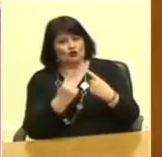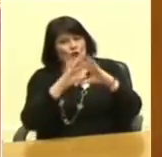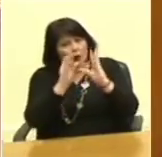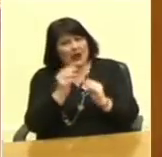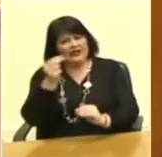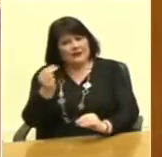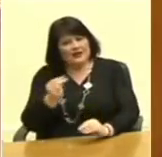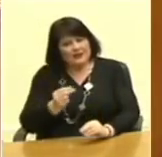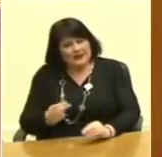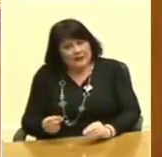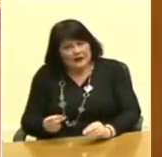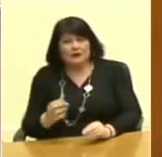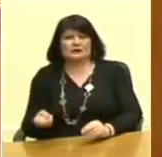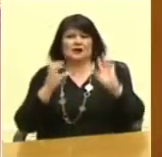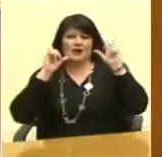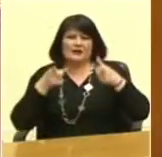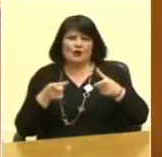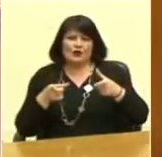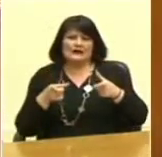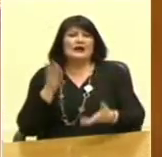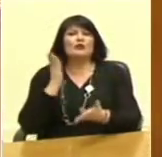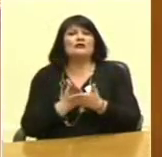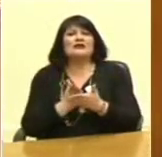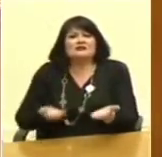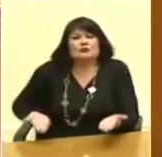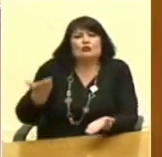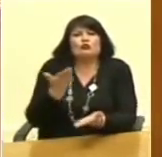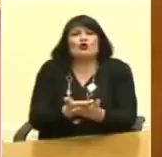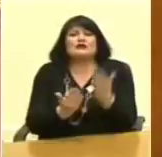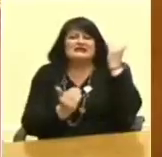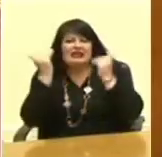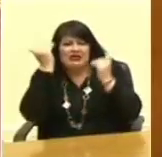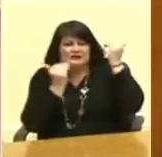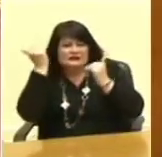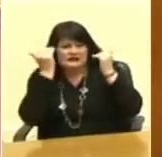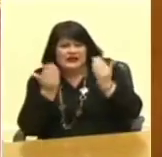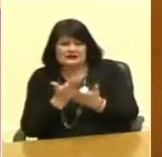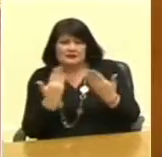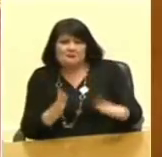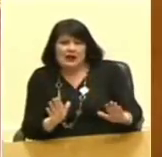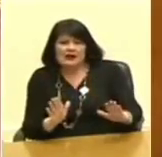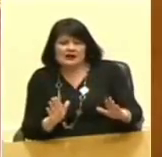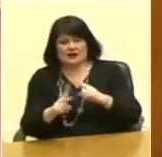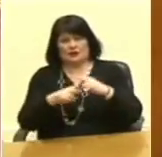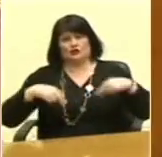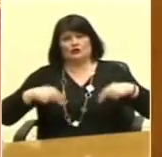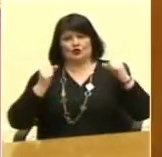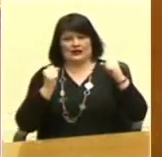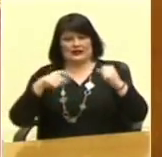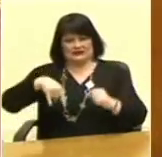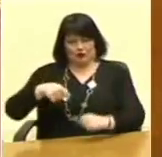θέματα, η Νέα Δημοκρατία επιλέγει να καταθέσει πρόταση δυσπιστίας κατά του αναπληρωτή Υπουργού